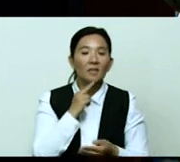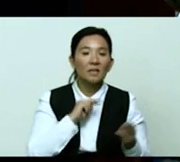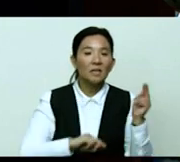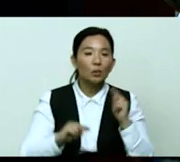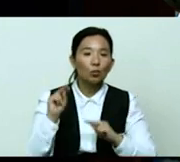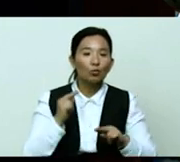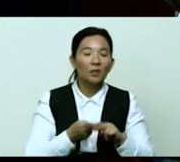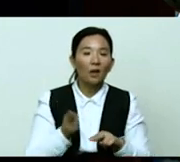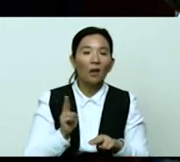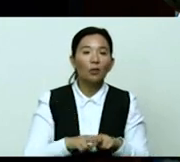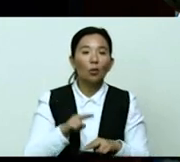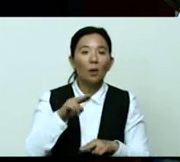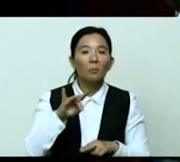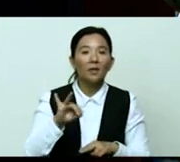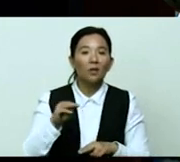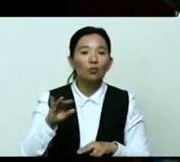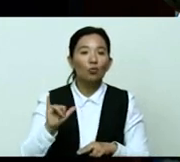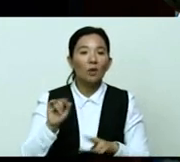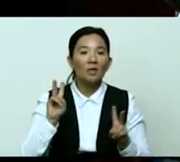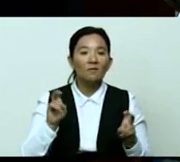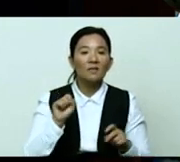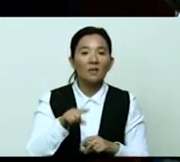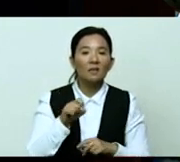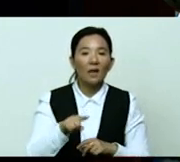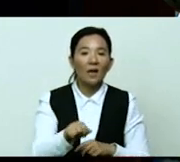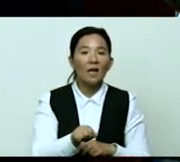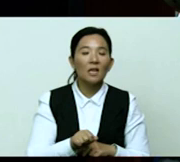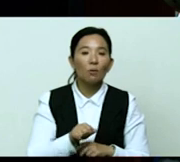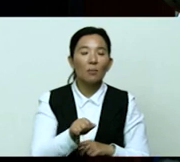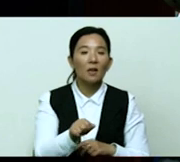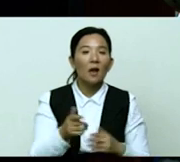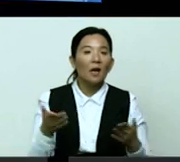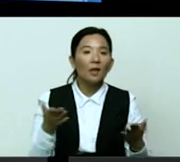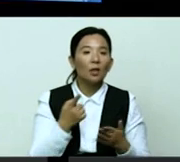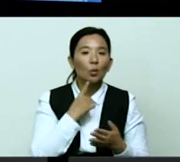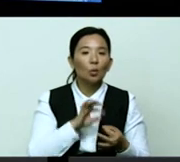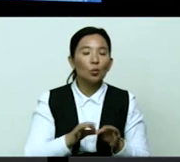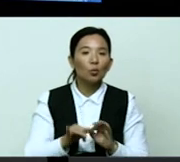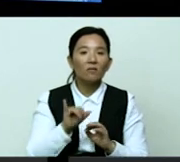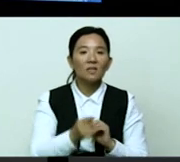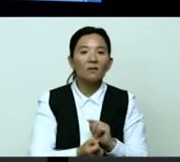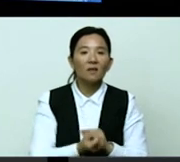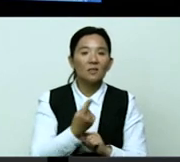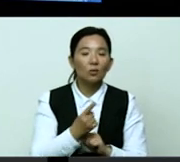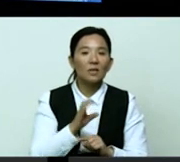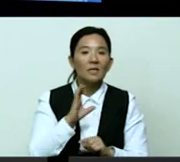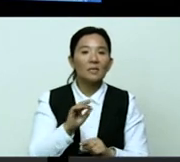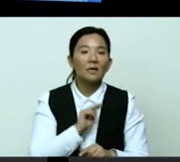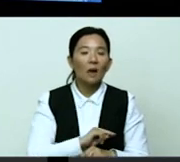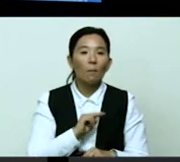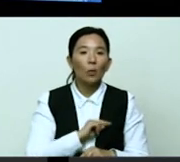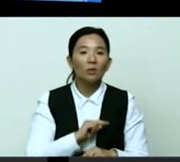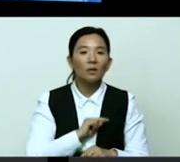изучить эту притчу под названием «Золотая колыбель». Какие трудности у вас могут возникнуть с